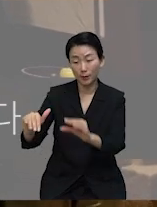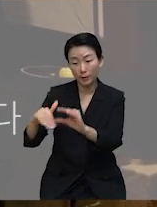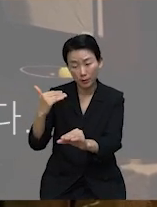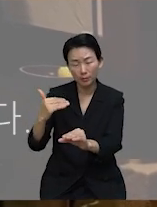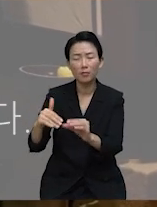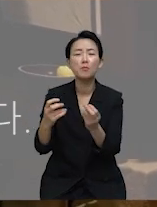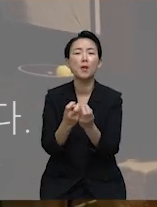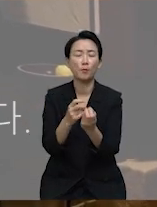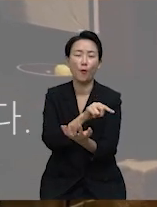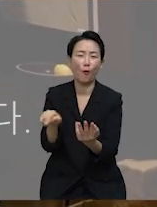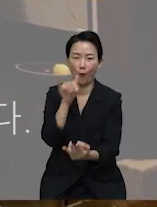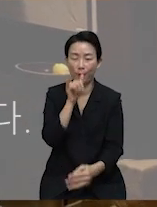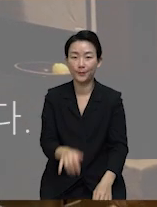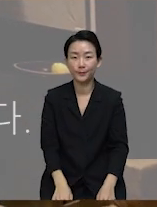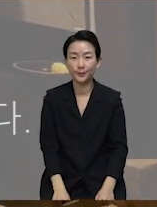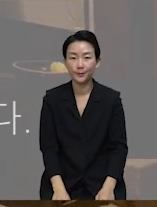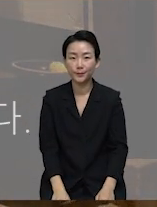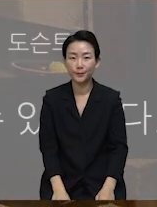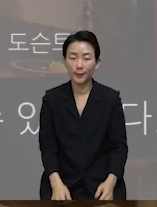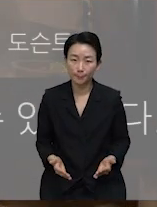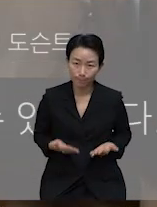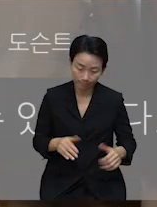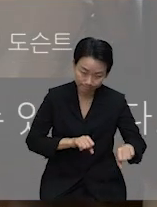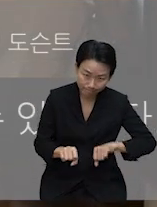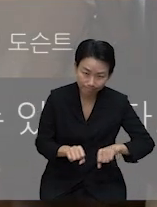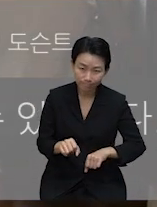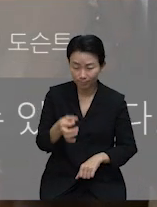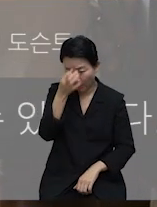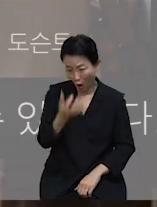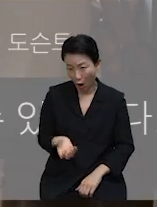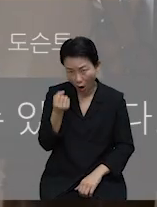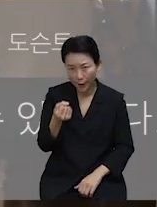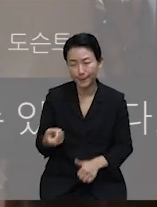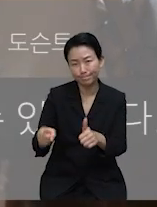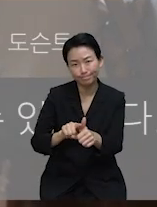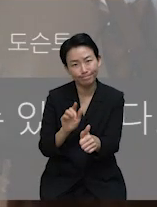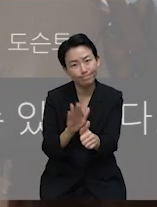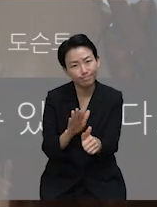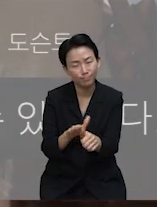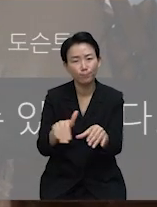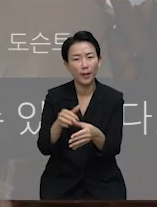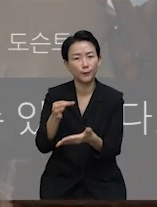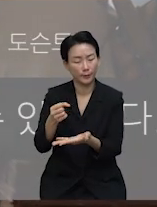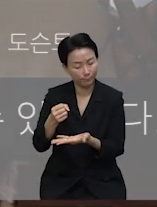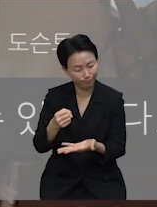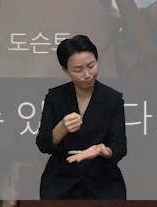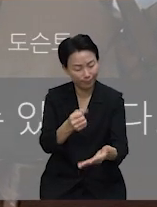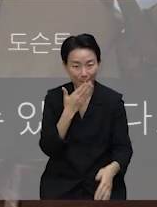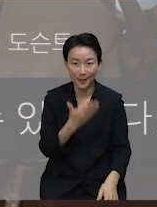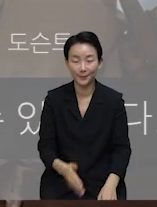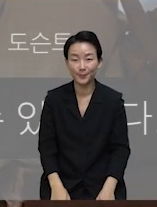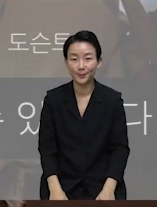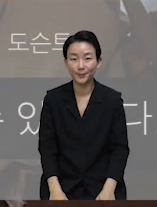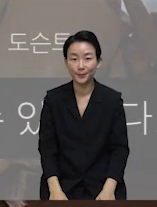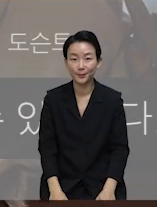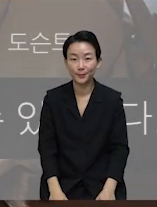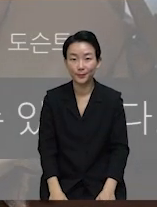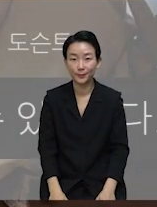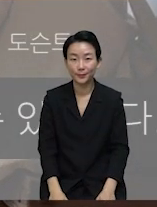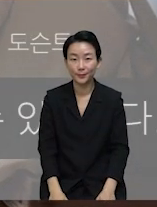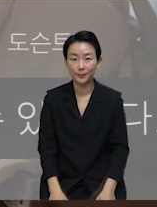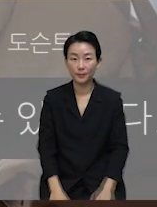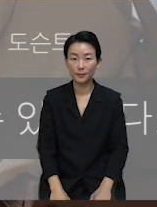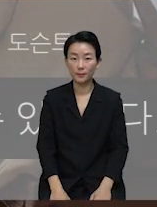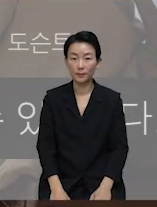온라인 모금함도 열어놓은 상태입니다. 또는 자원활동이나 재능 기부를 통해서도 함께 문화유산을 가꿔 나갈